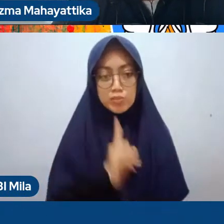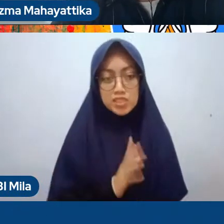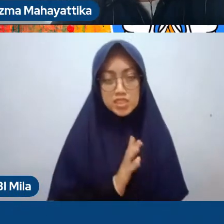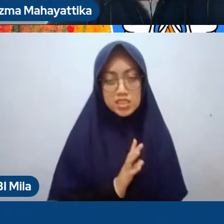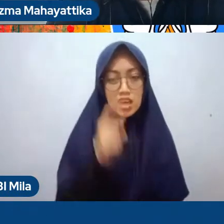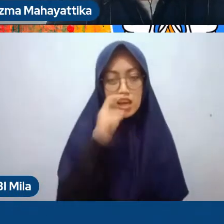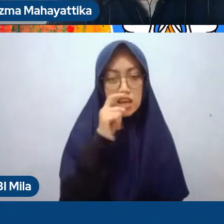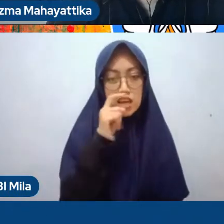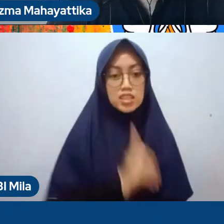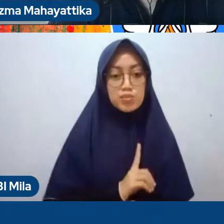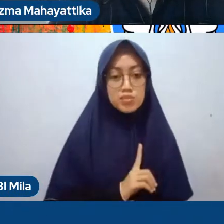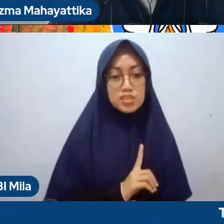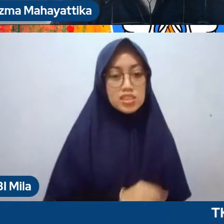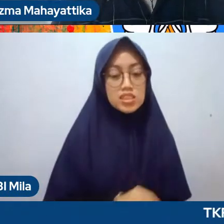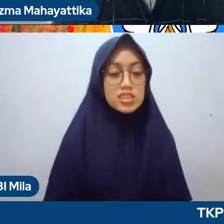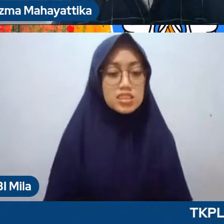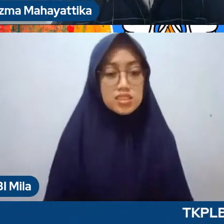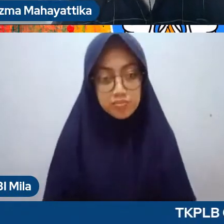Ayahnya begitu tenangnya ya.